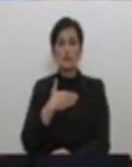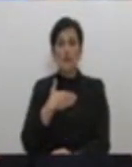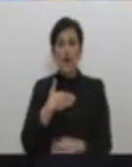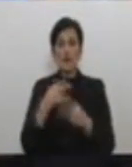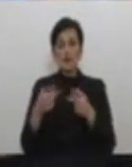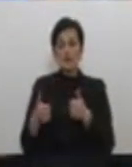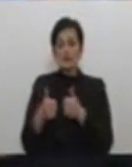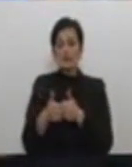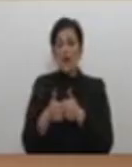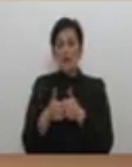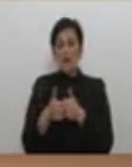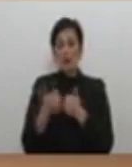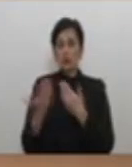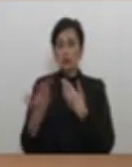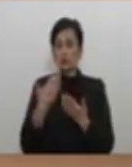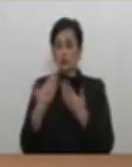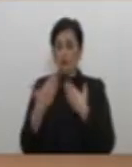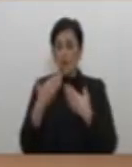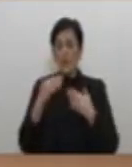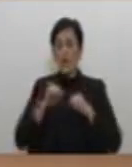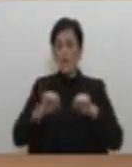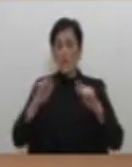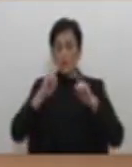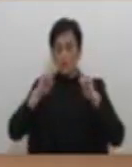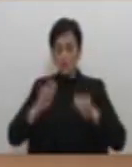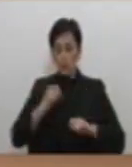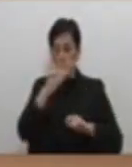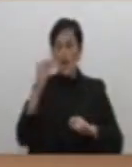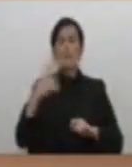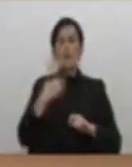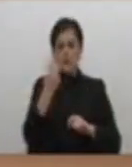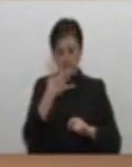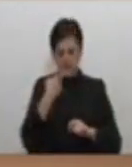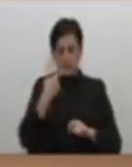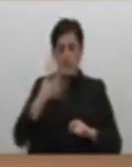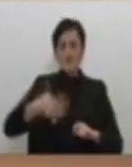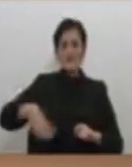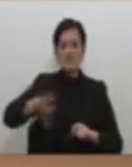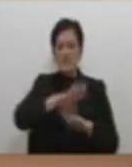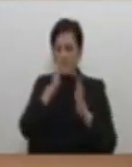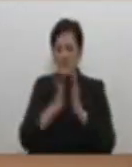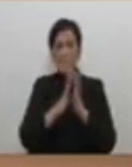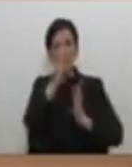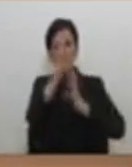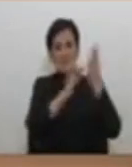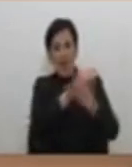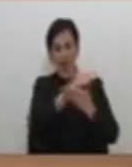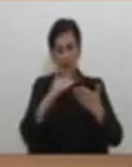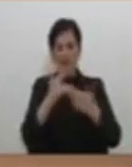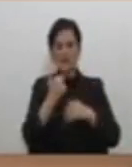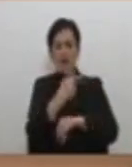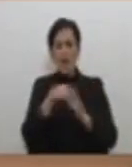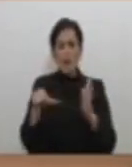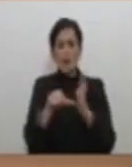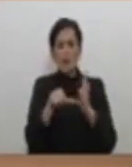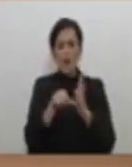გამოუცხადო გმირ უკრაინელ ხალხს და კიდევ ერთხელ ვიტყვირო საქართველოს ყველაფერს აკეთებს. საერთაშორისო ასპარეზს და ჰუმანიტარული დახმარების საკითხებს რომ